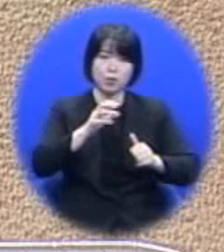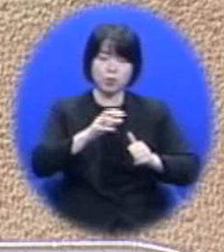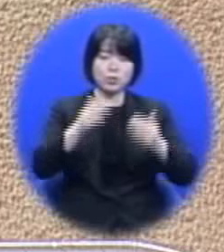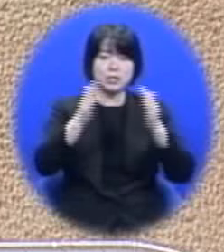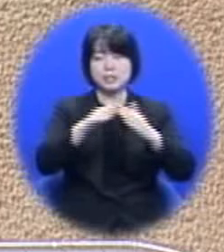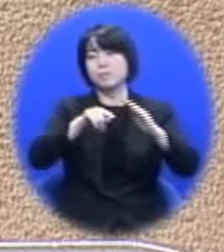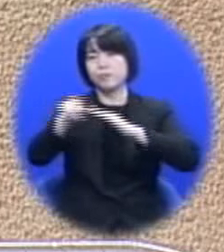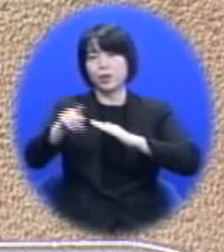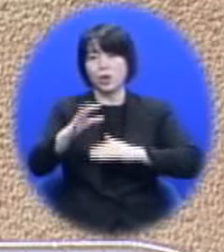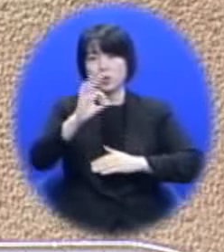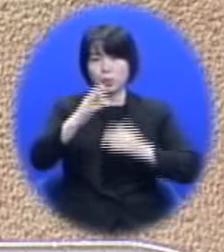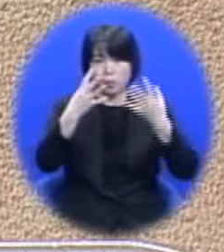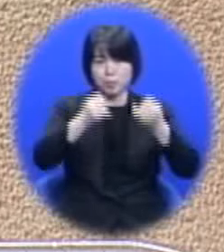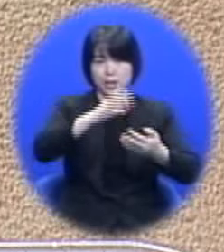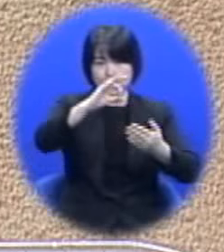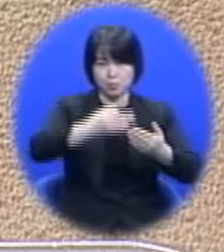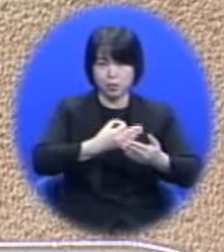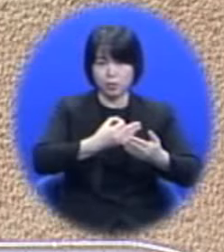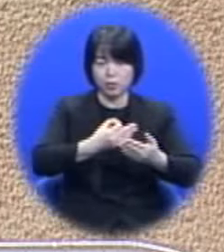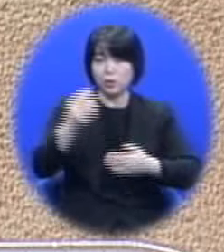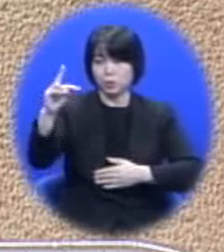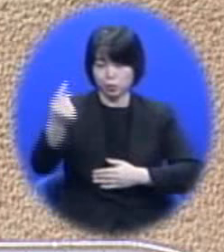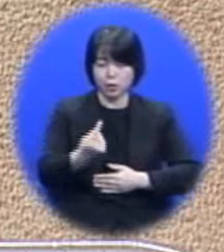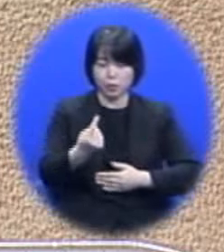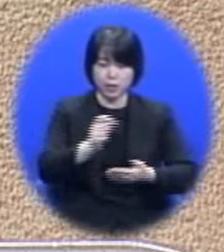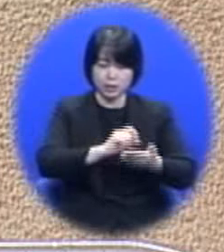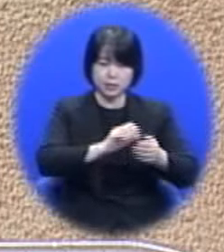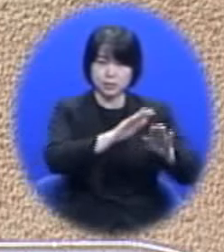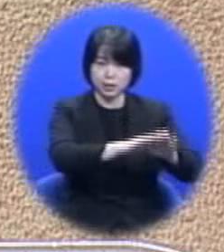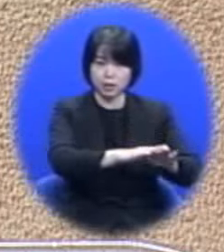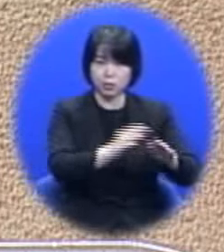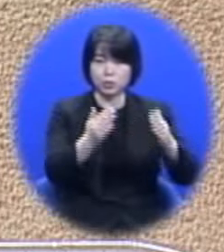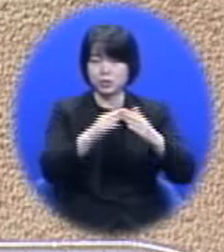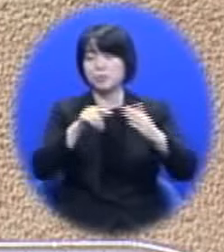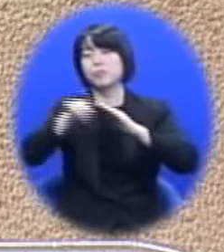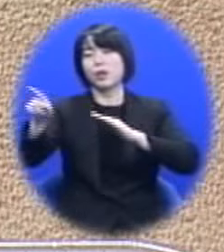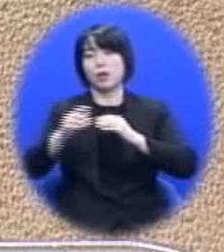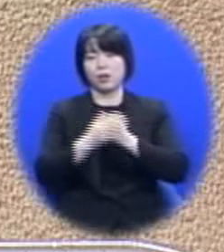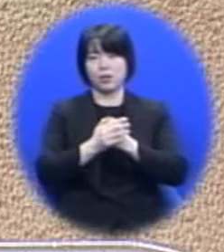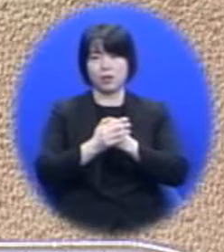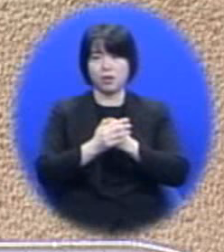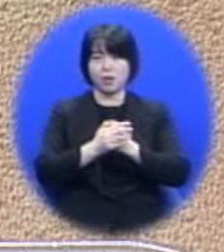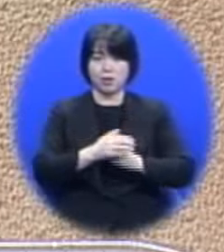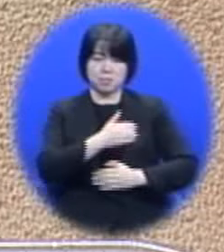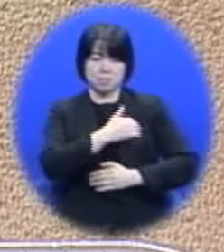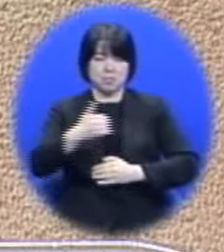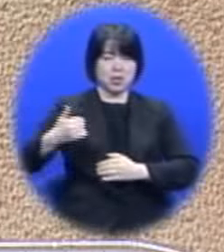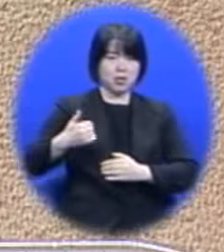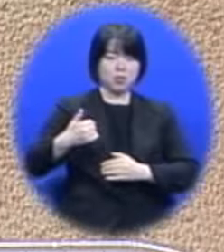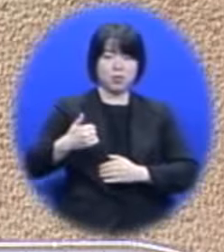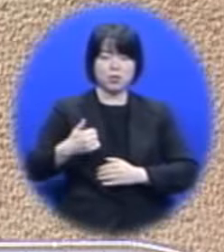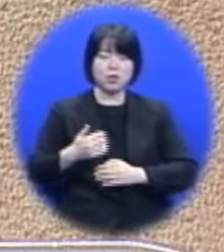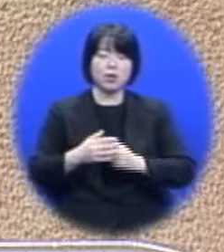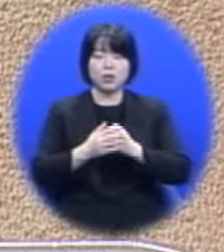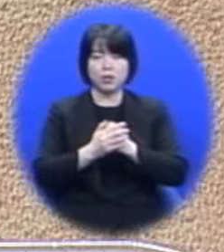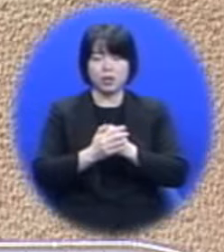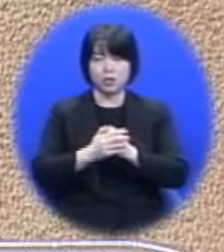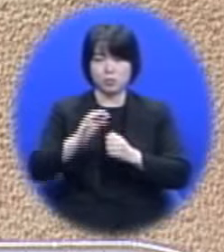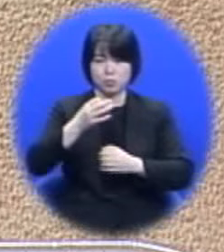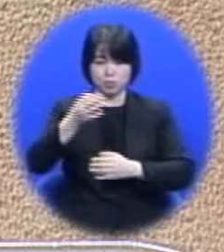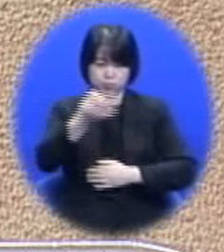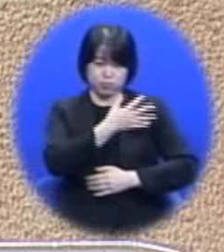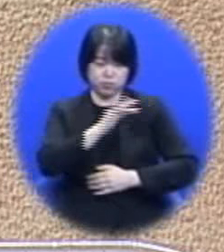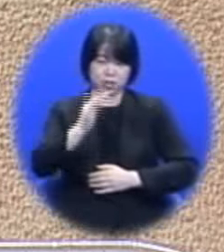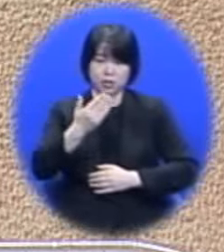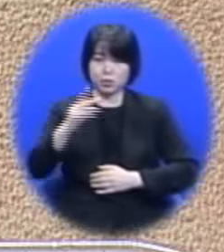벌어 돌아오겠습니다. 쪽지를 남기고 집을 떠났습니다. 떵떵거리며 금이 환향해보고 싶었습니다.